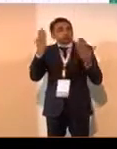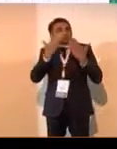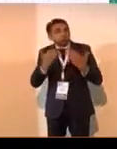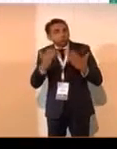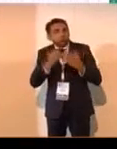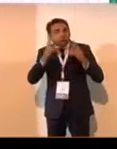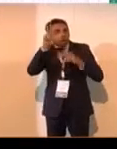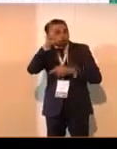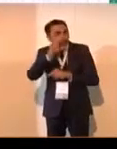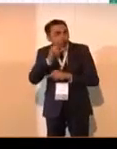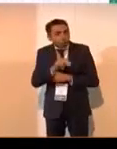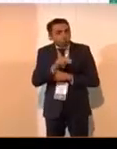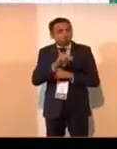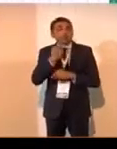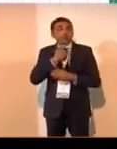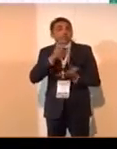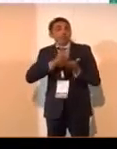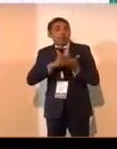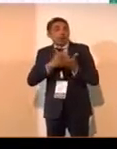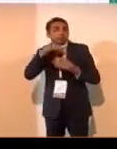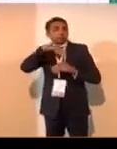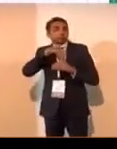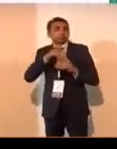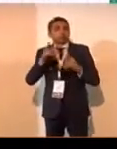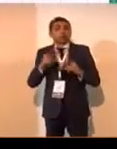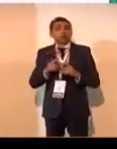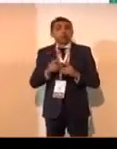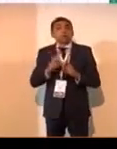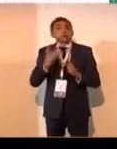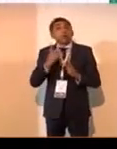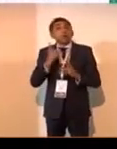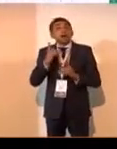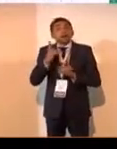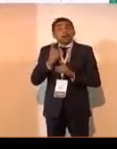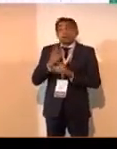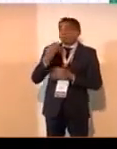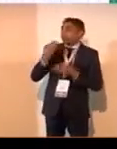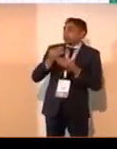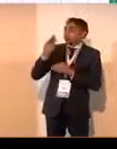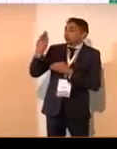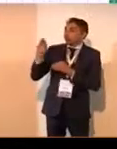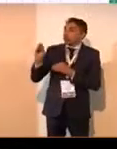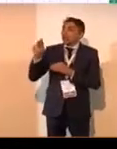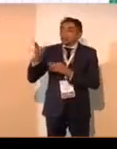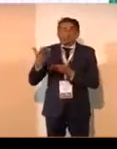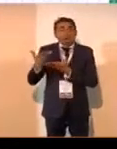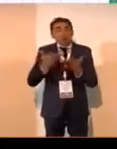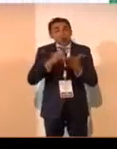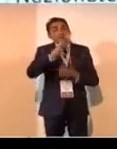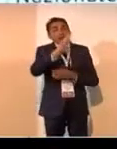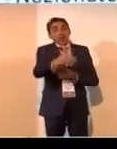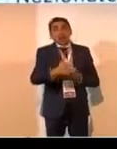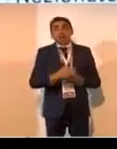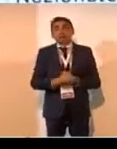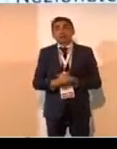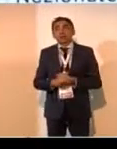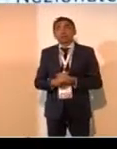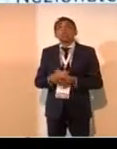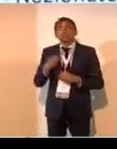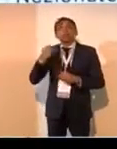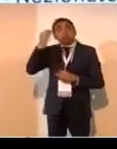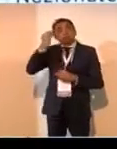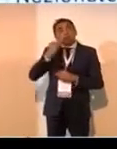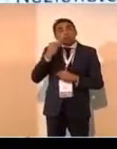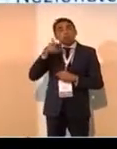avere dei valori che possono condividere, ma è anche giusto chiedere a loro di fare qualcosa per gli altri. Io penso che il Partito